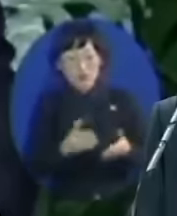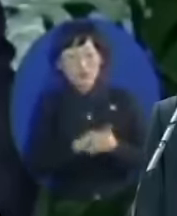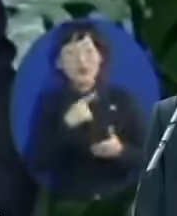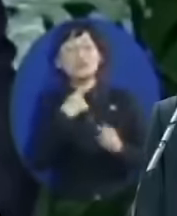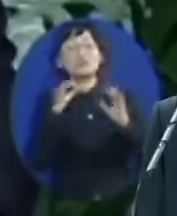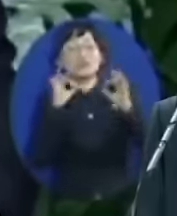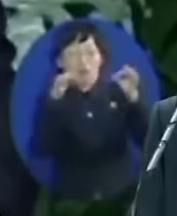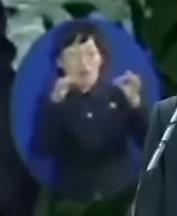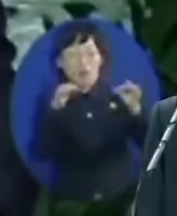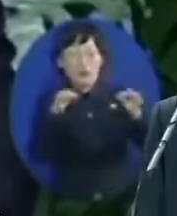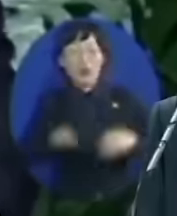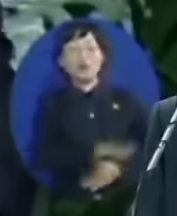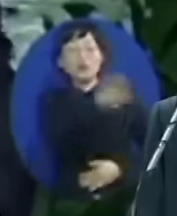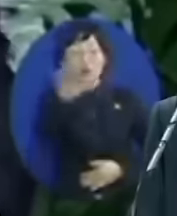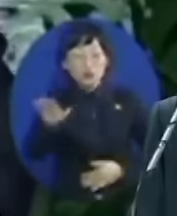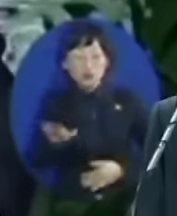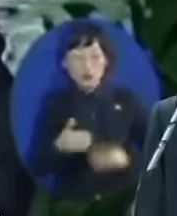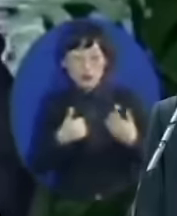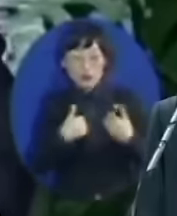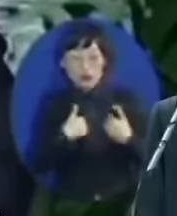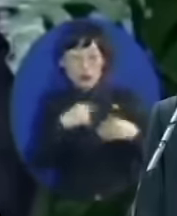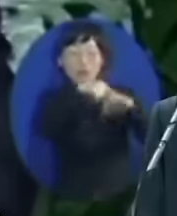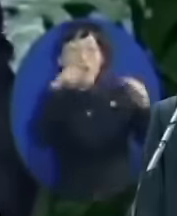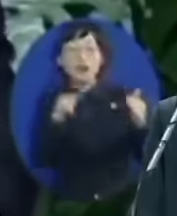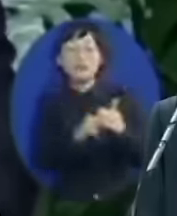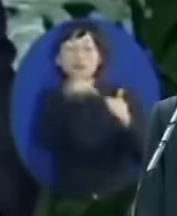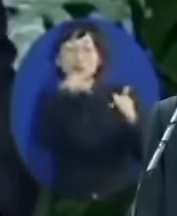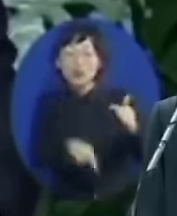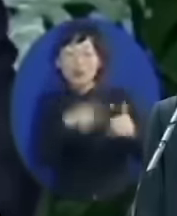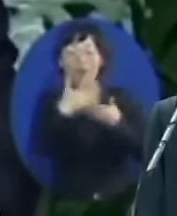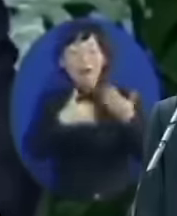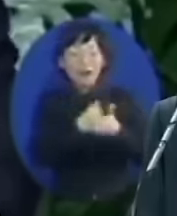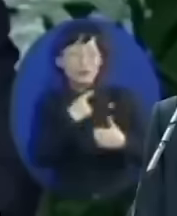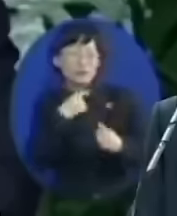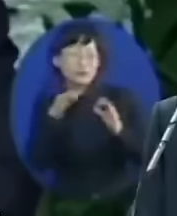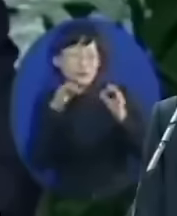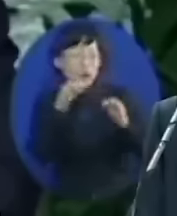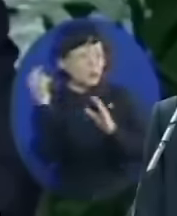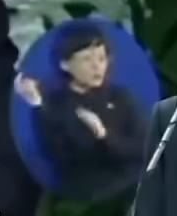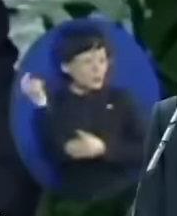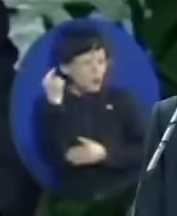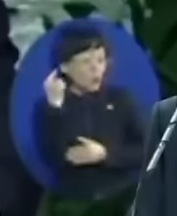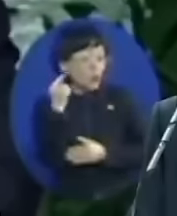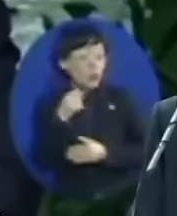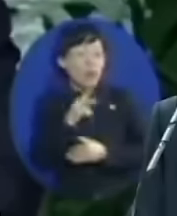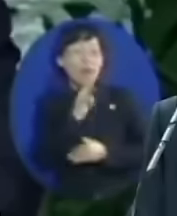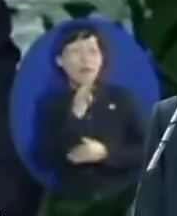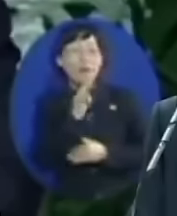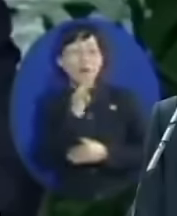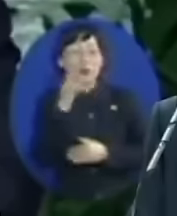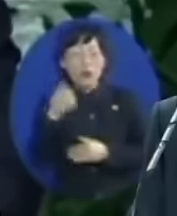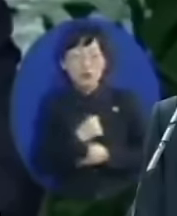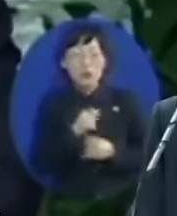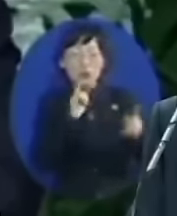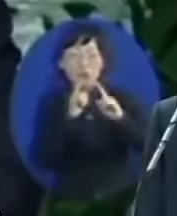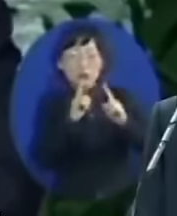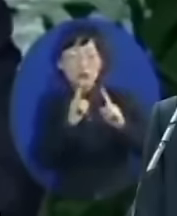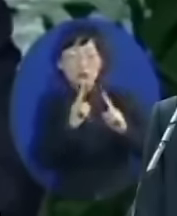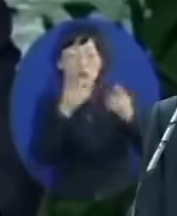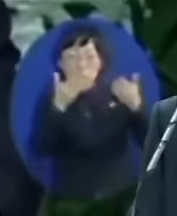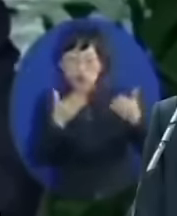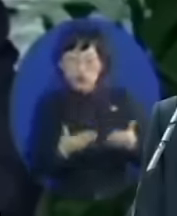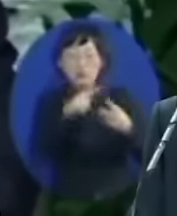음성입니다. 우리의 가슴 속에 하나님의 음성이 들려오든지 예언을 통해서 음성으로